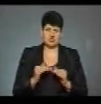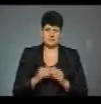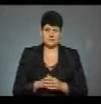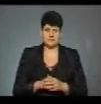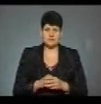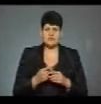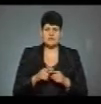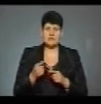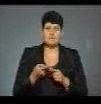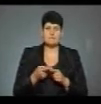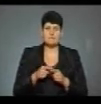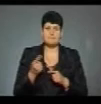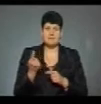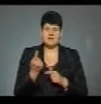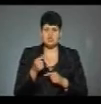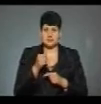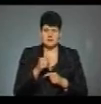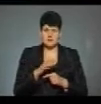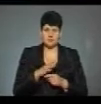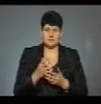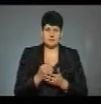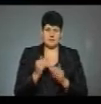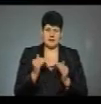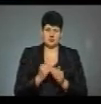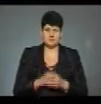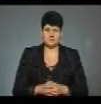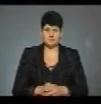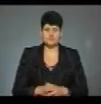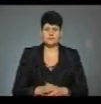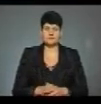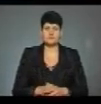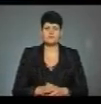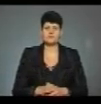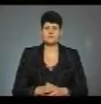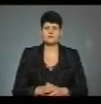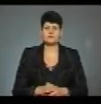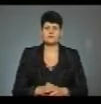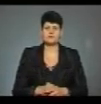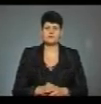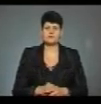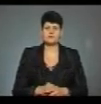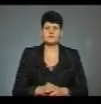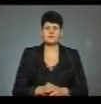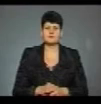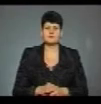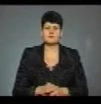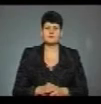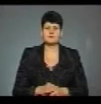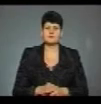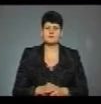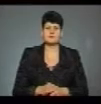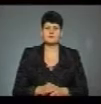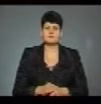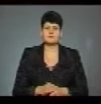Цей перший місяць тільки оце оплата вийшла менше. Любов Гадомська, Оксана Галіяш. Новини на Суспільному. Тернопіль.